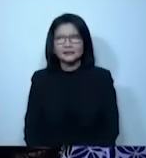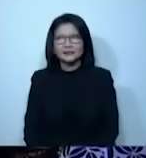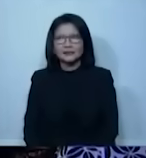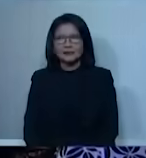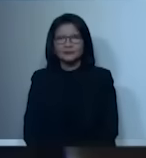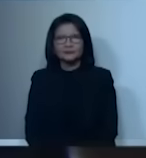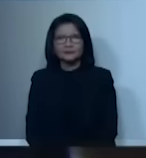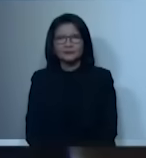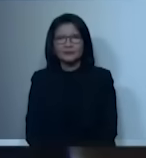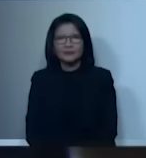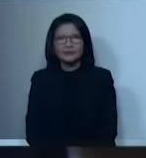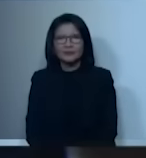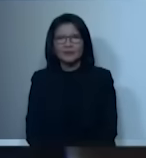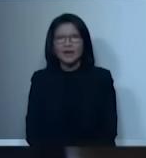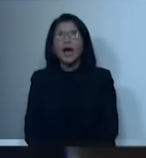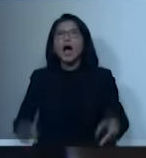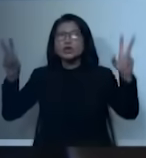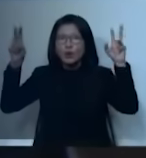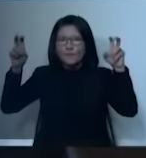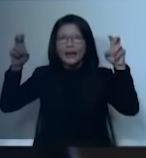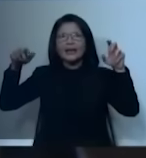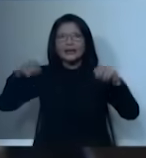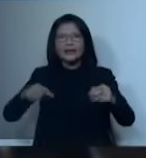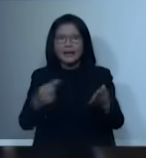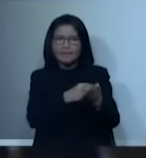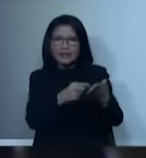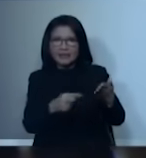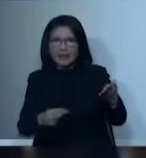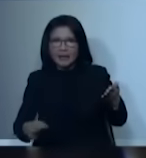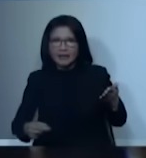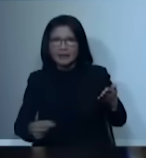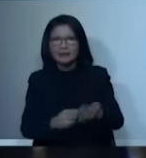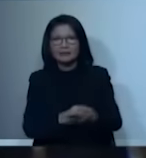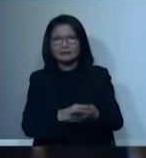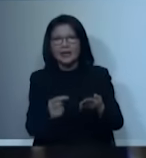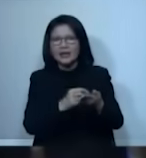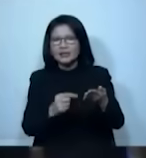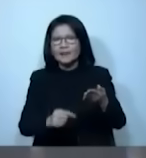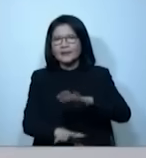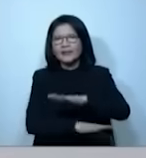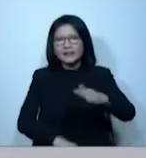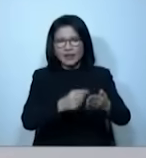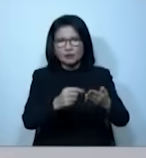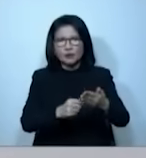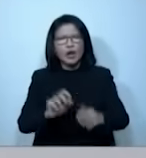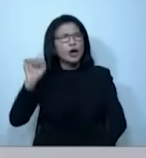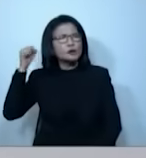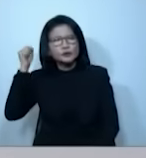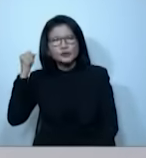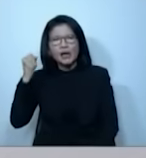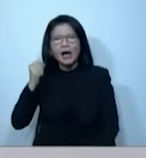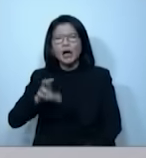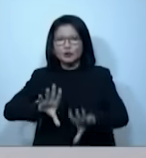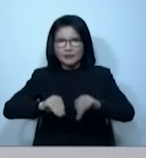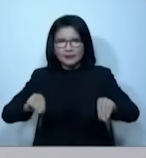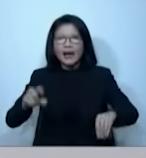Pak Prabowo isu ini sangat kontekstual dan saya kira dari pertanyaan masyarakat Begitu sulitnya mendapatkan pekerjaan ada